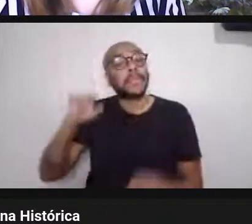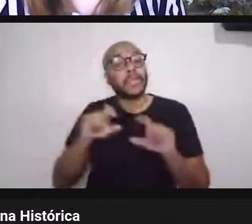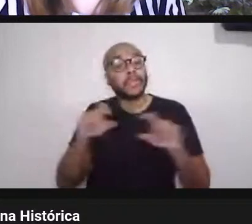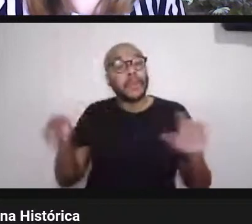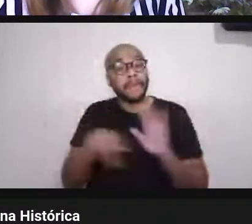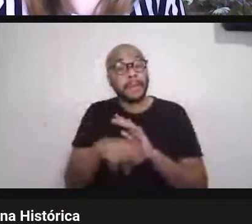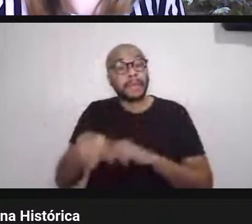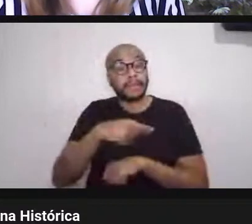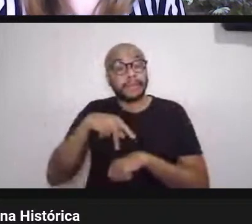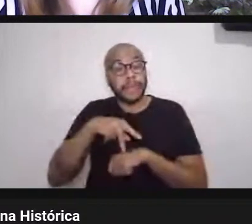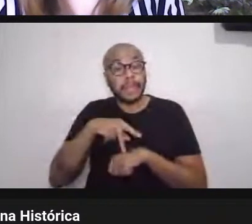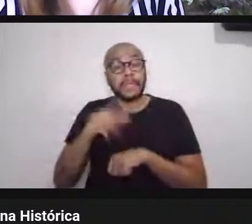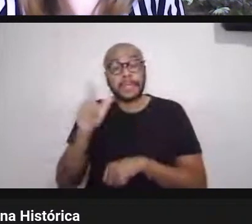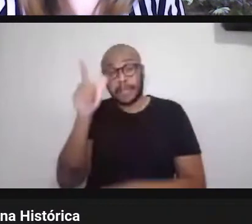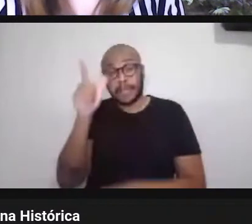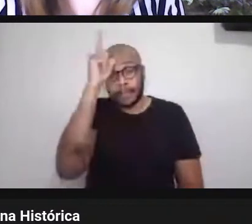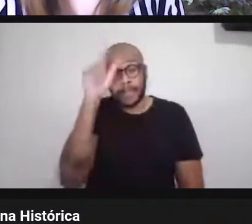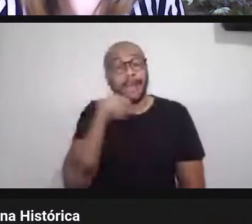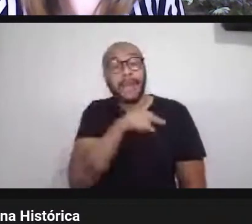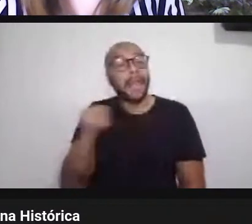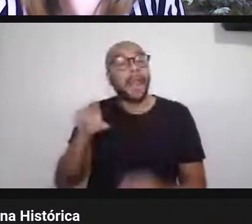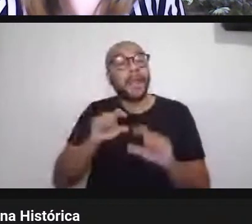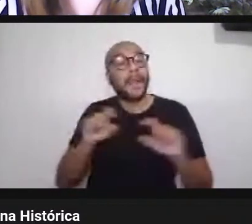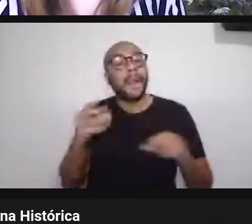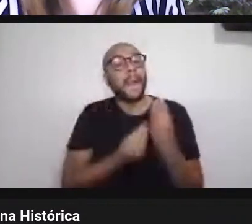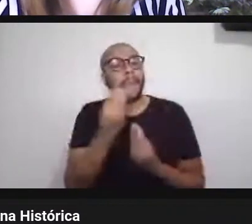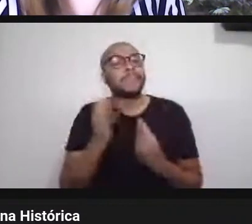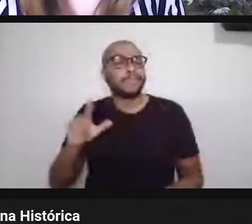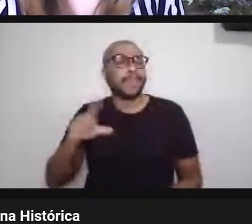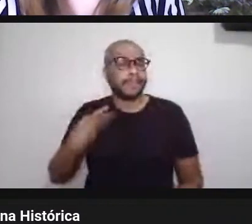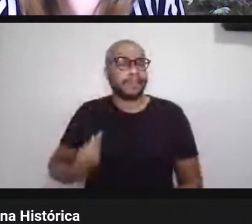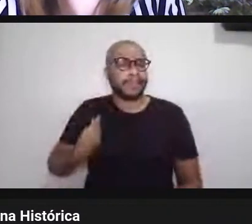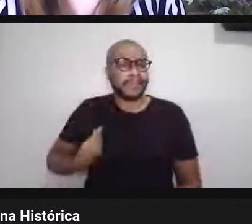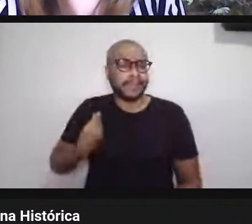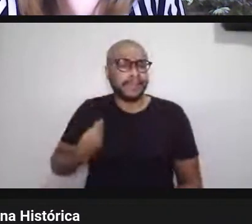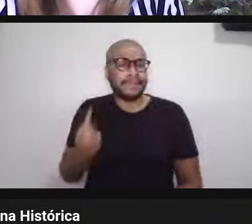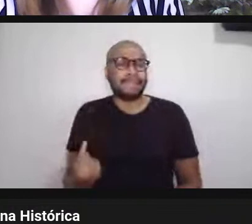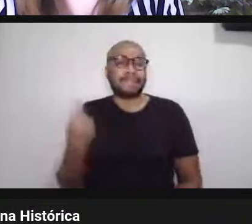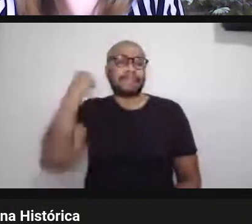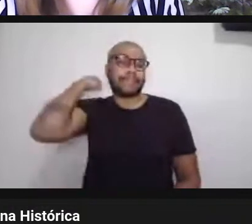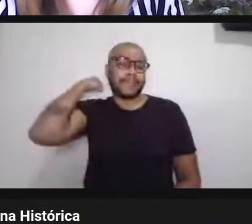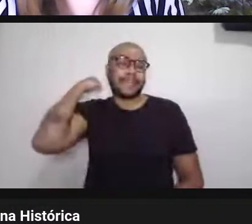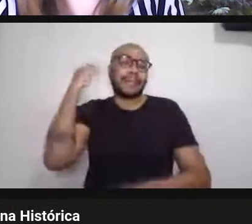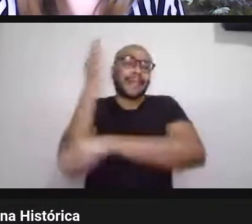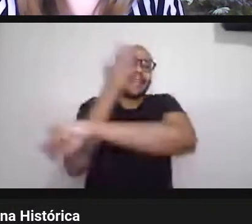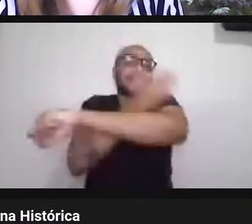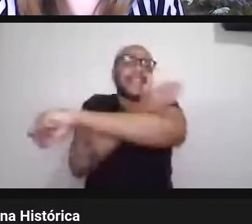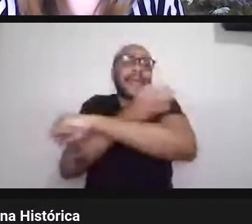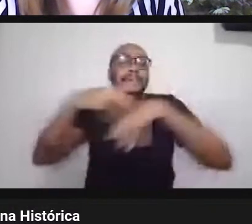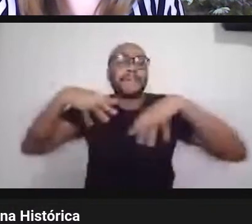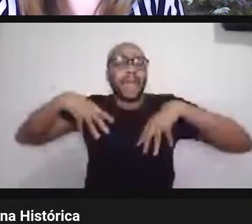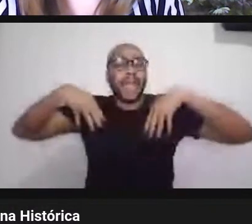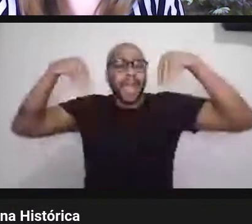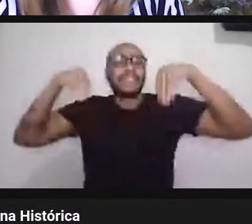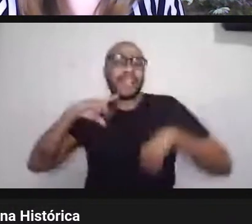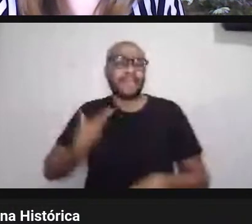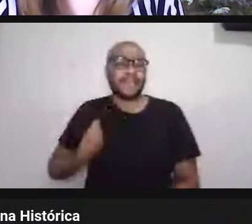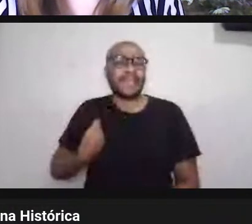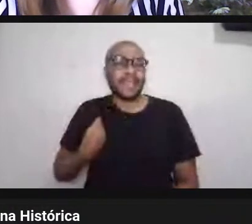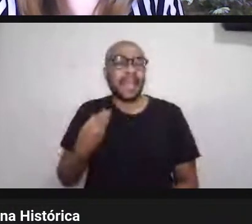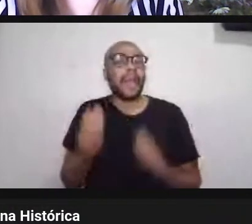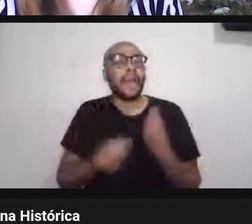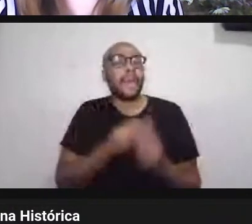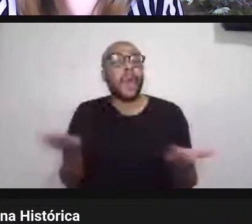tcheca, alemã, eles já estavam presentes na Idade Média, e hoje em dia eles são considerados